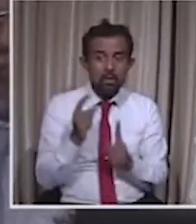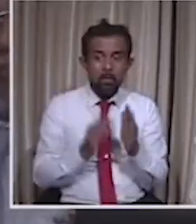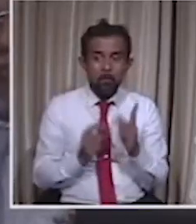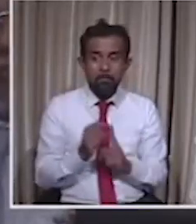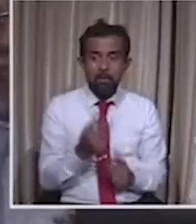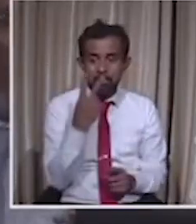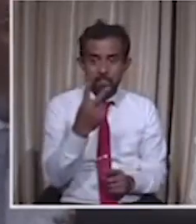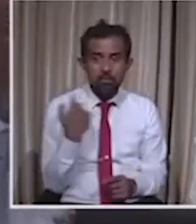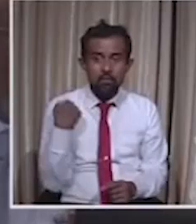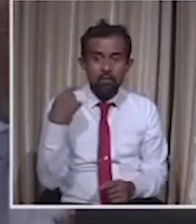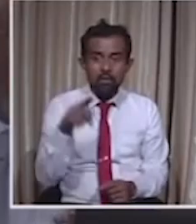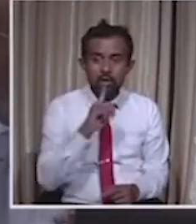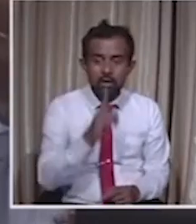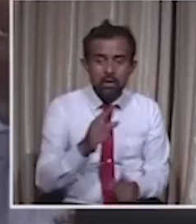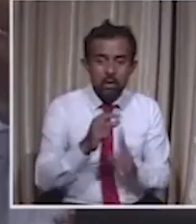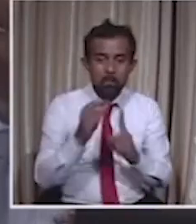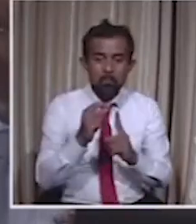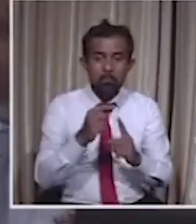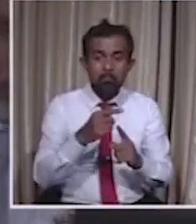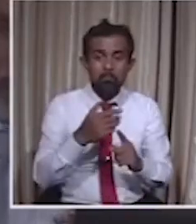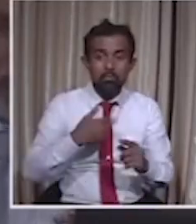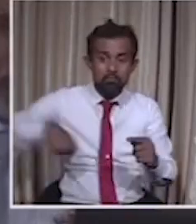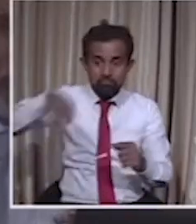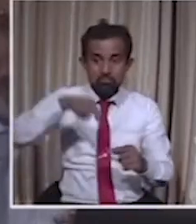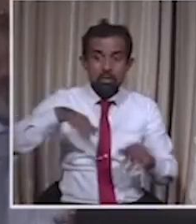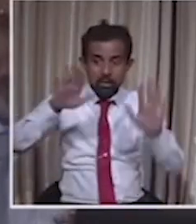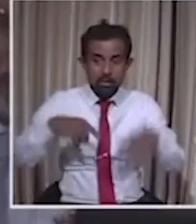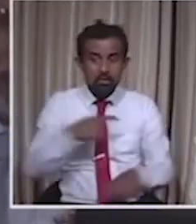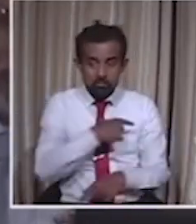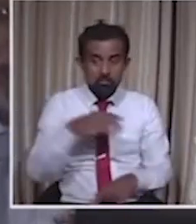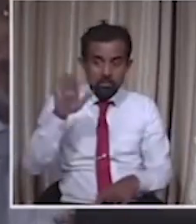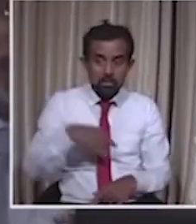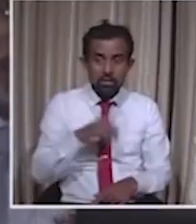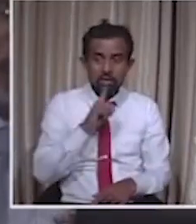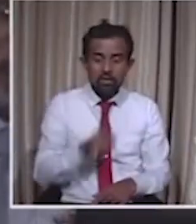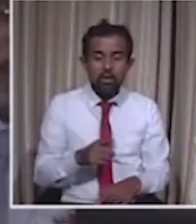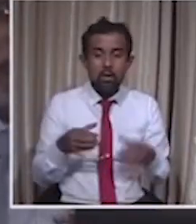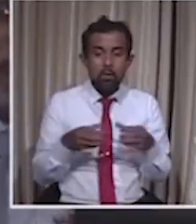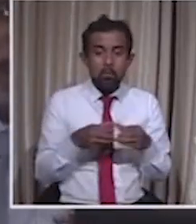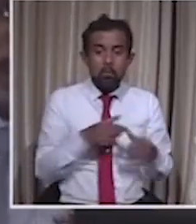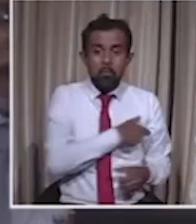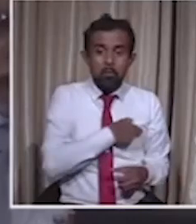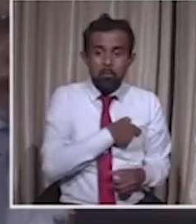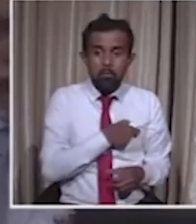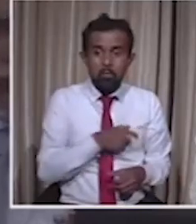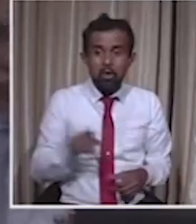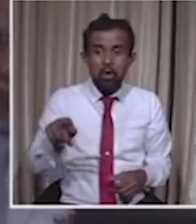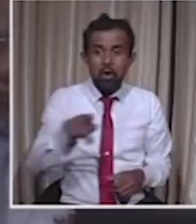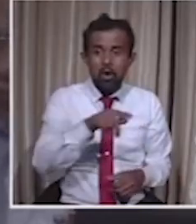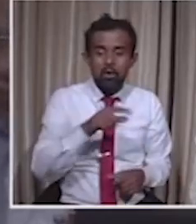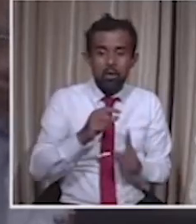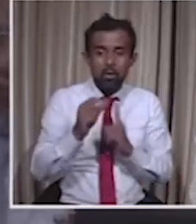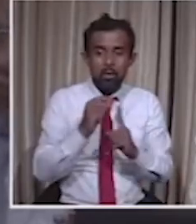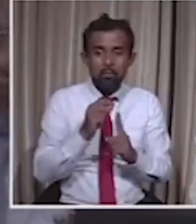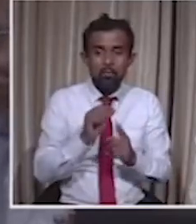දෙන්නෙකුයි එතනට ගිහිල්ලා කියනවා පාර්ලිමේන්තුව වට කරන්න ඕනේ එන්න මෙතනට එකතු වෙන්න කියලා. පක්ෂනායක රැස්වීම හිටපු කවුරුවත් මේ